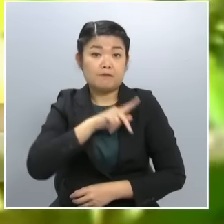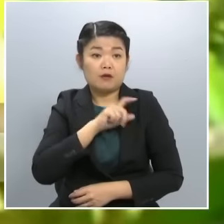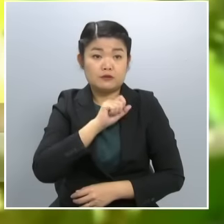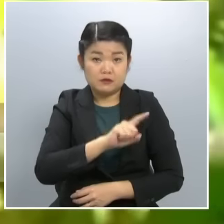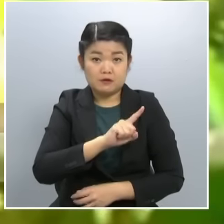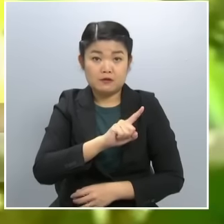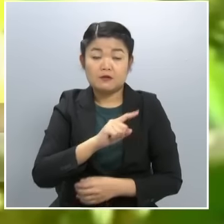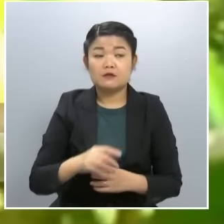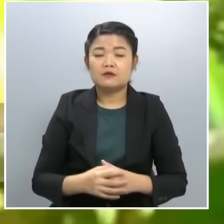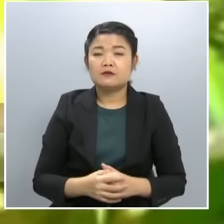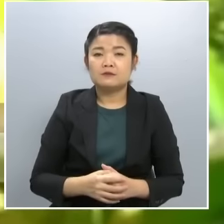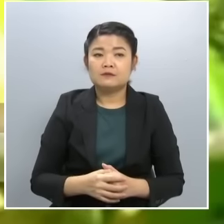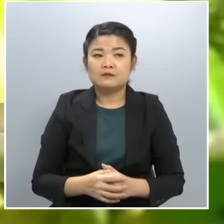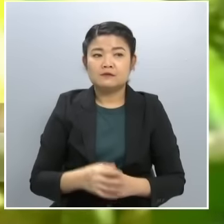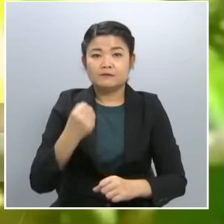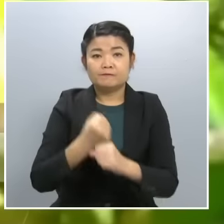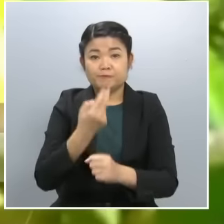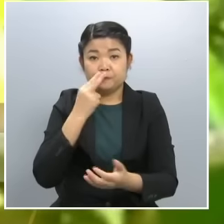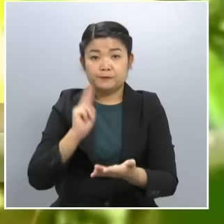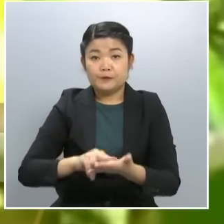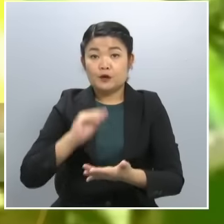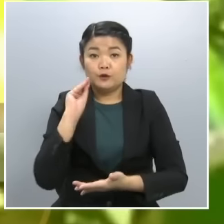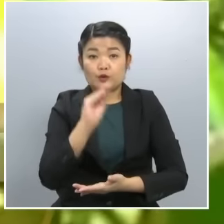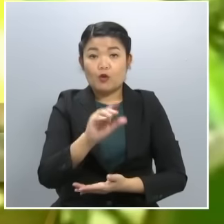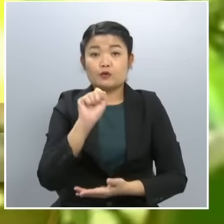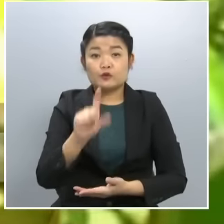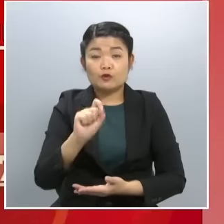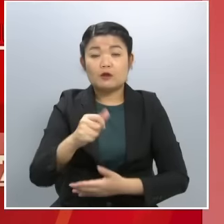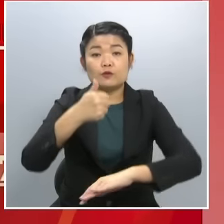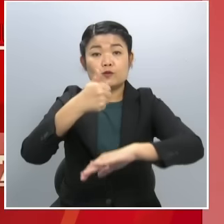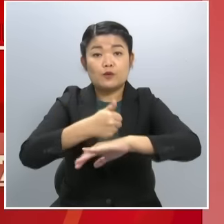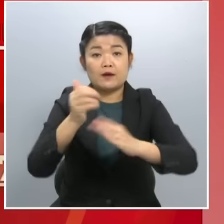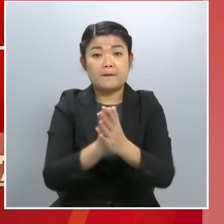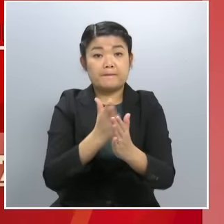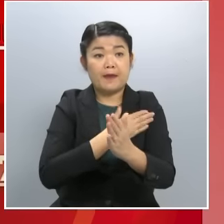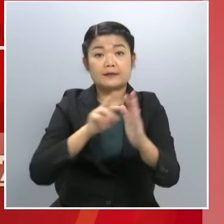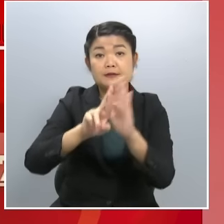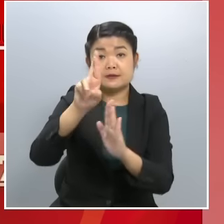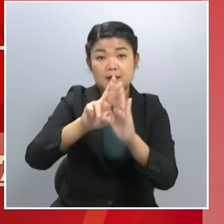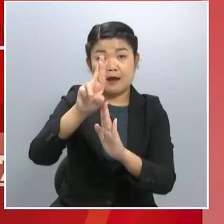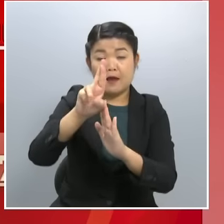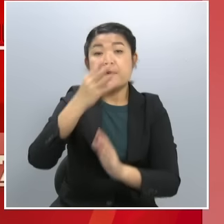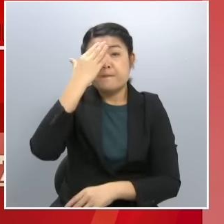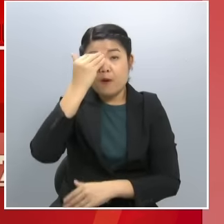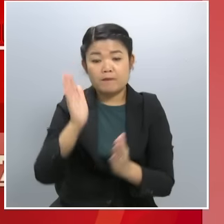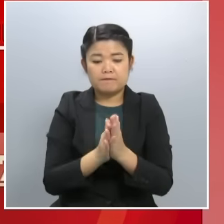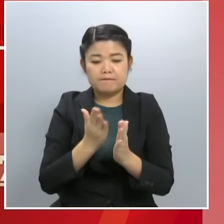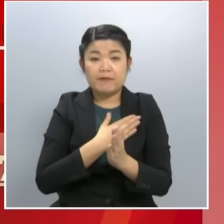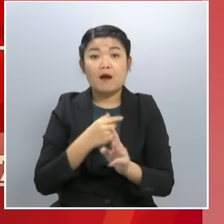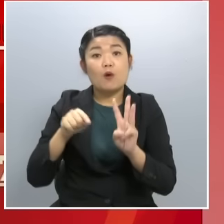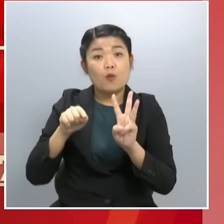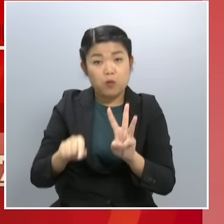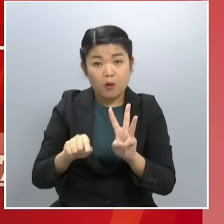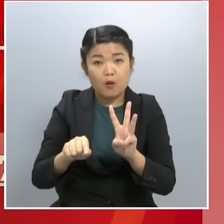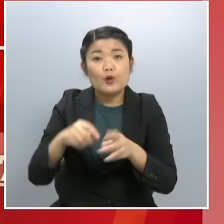สำคัญก็คือได้ทำหนังสือด่วนไปถึงเจ้าคณะจังหวัดเชียงรายอันเนื่องมาจากท่านววชิรเมธีเนี่ยอยู่ที่